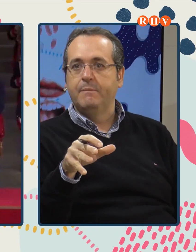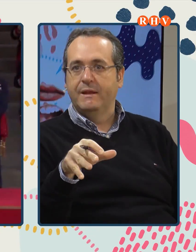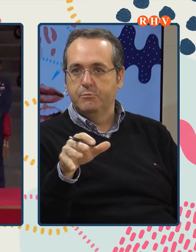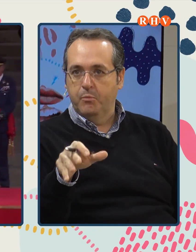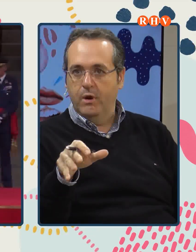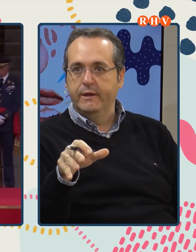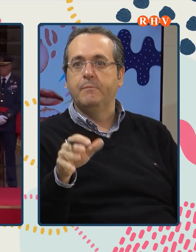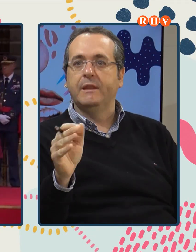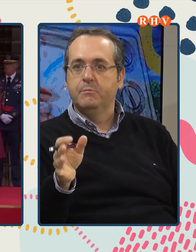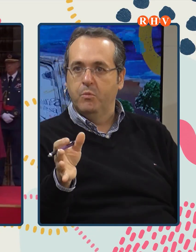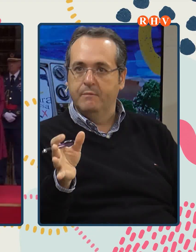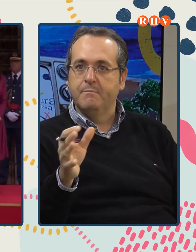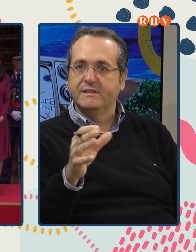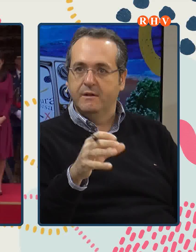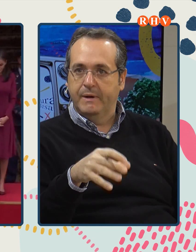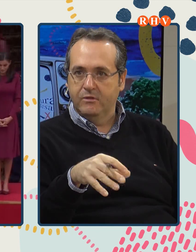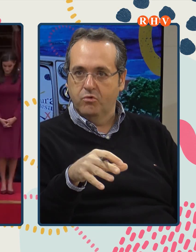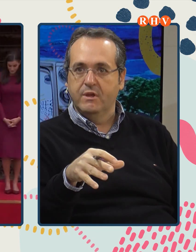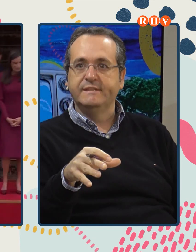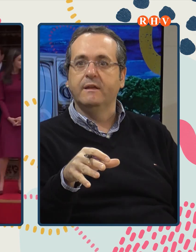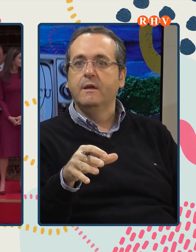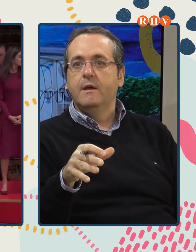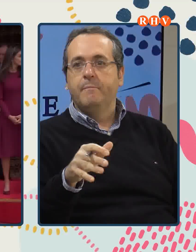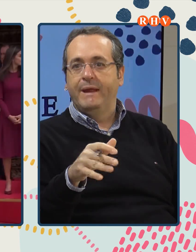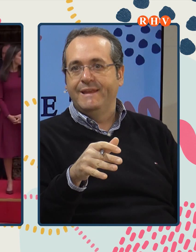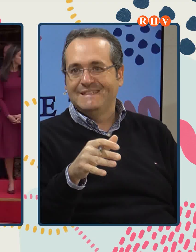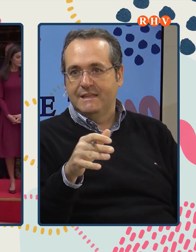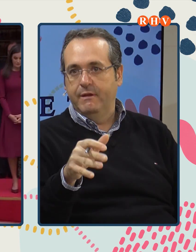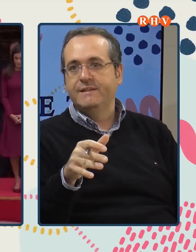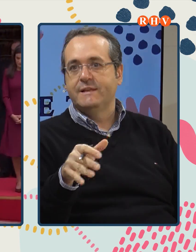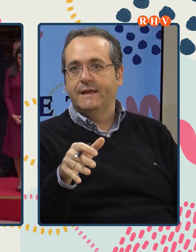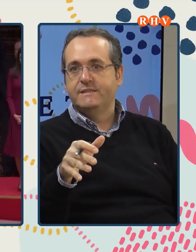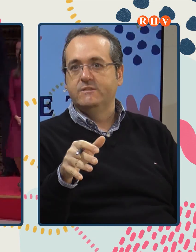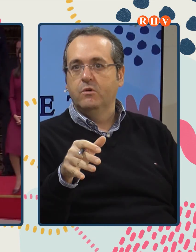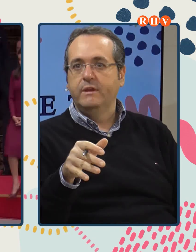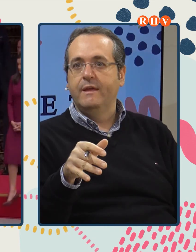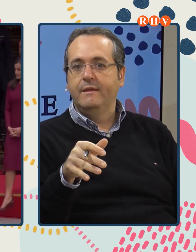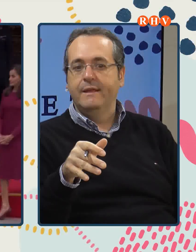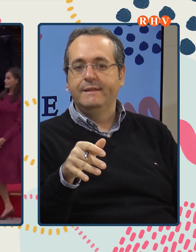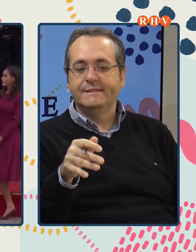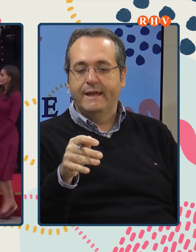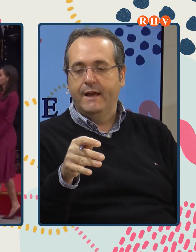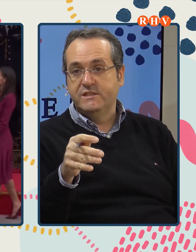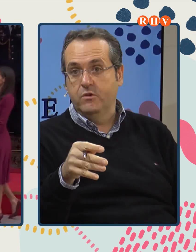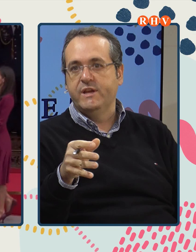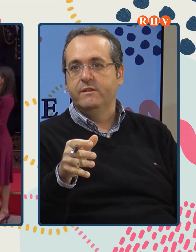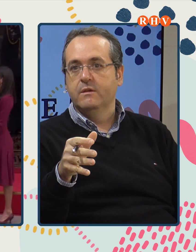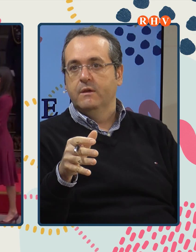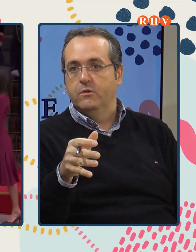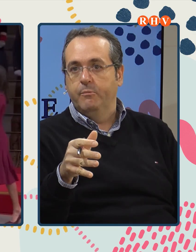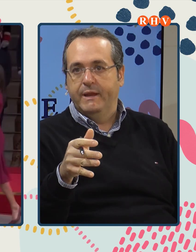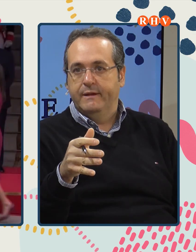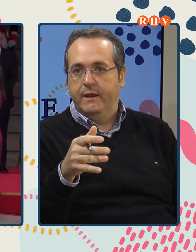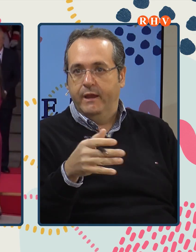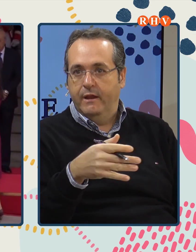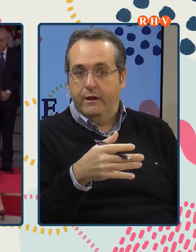amb el Partit Popular i el Partit Popular me'n vaig amb el Partit Socialista, perquè ja està bé de xantatges, no? i d'estar agenollats,